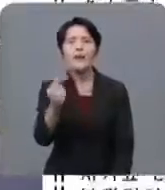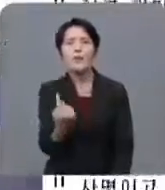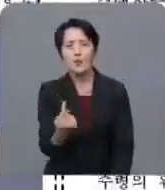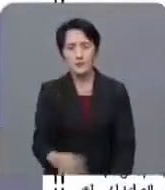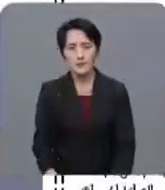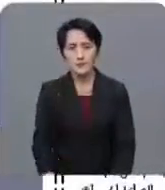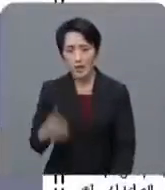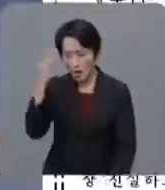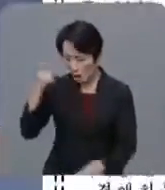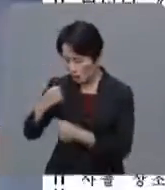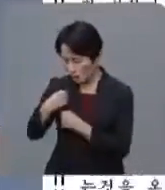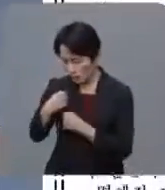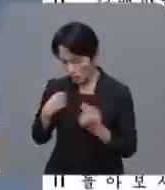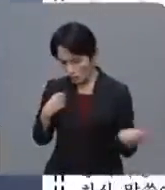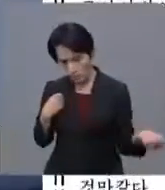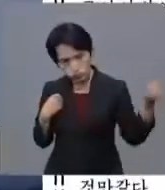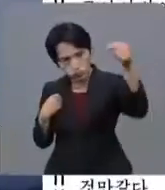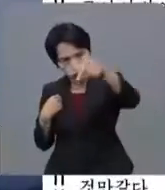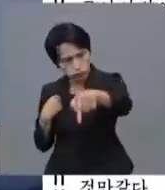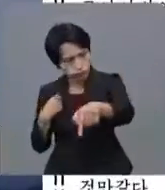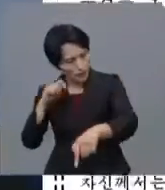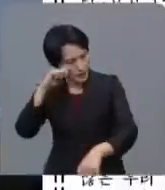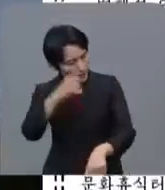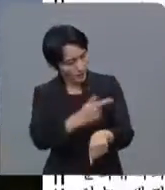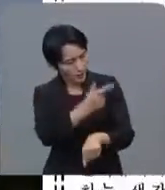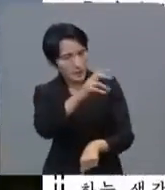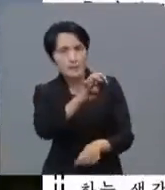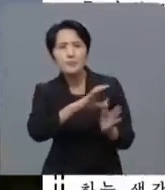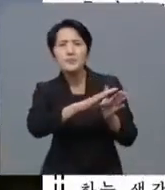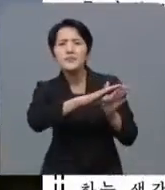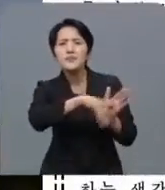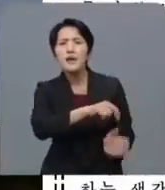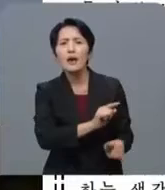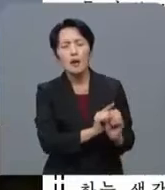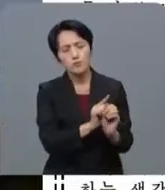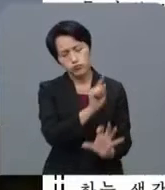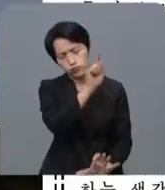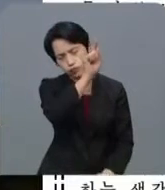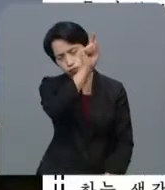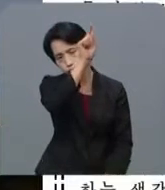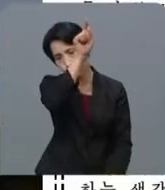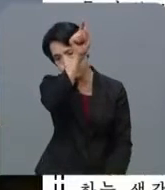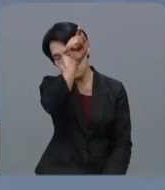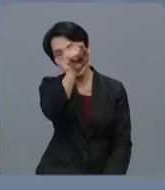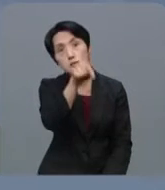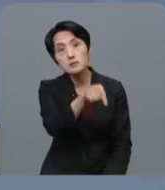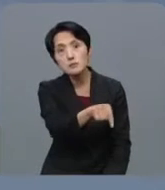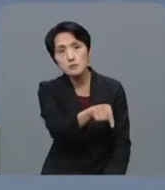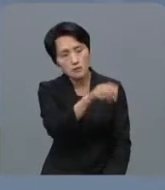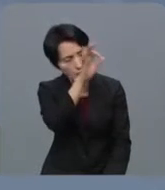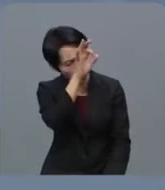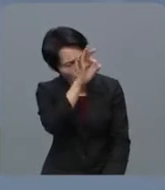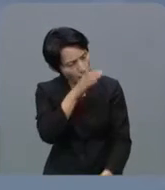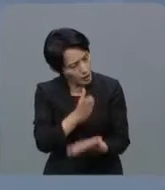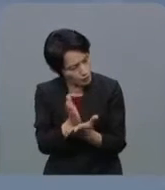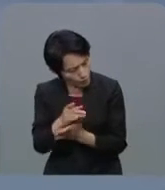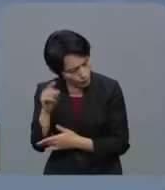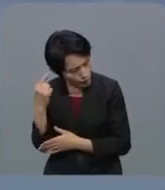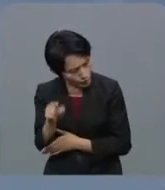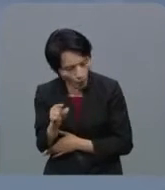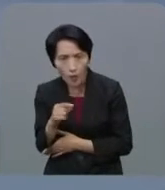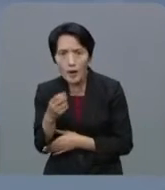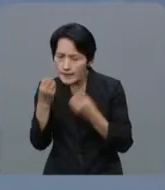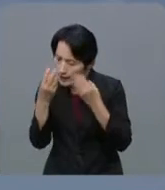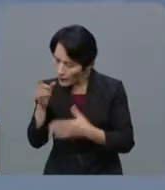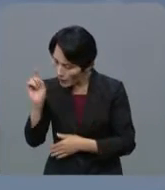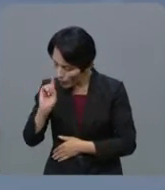超音速导弹试射。此前，韩国军方表示，北韩28日上午6时40分许在慈江道